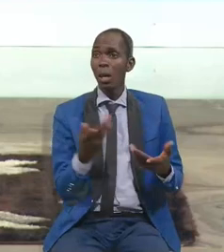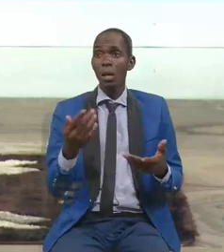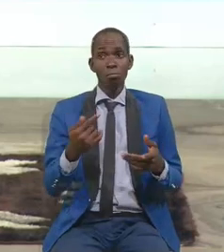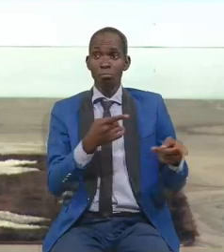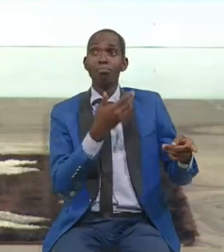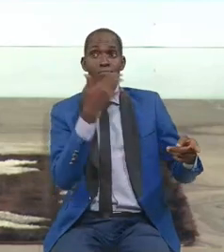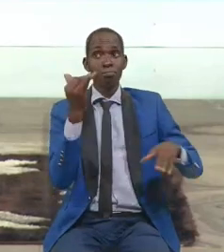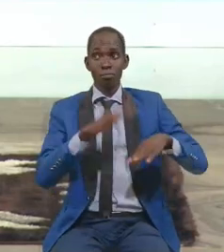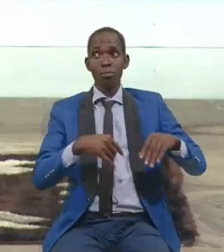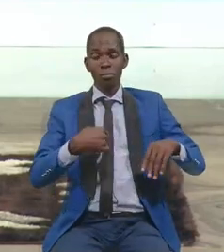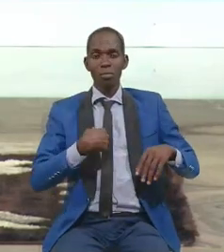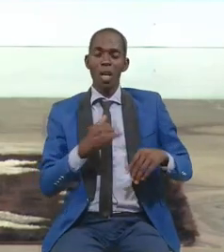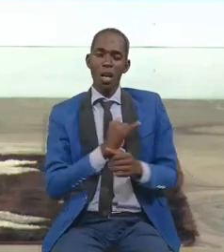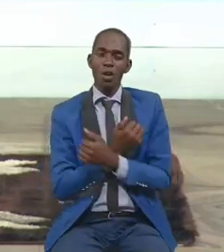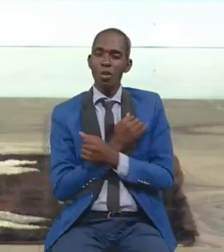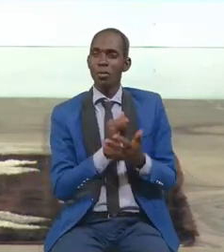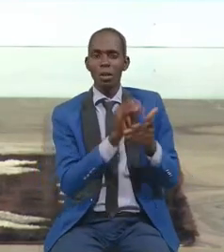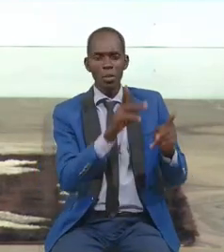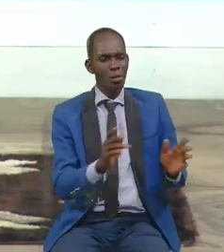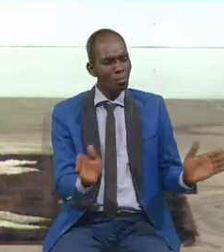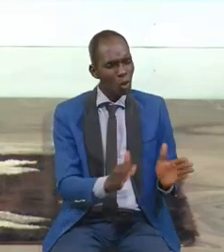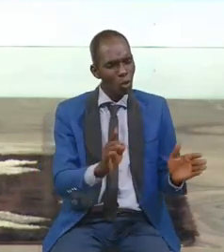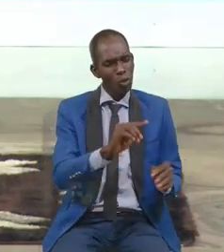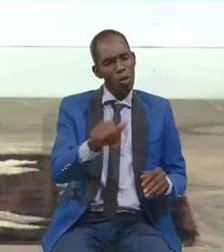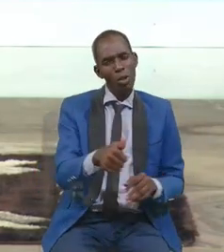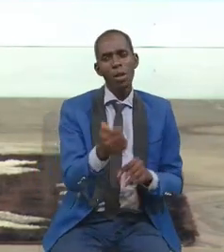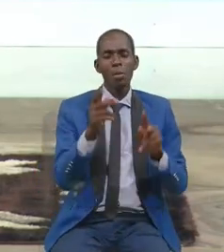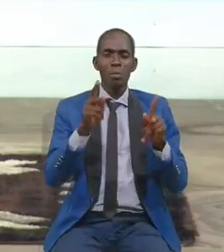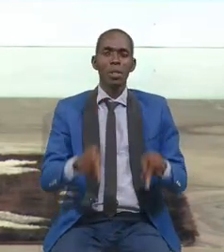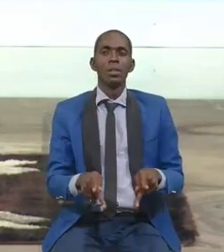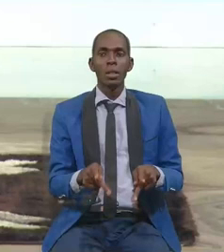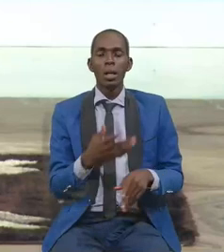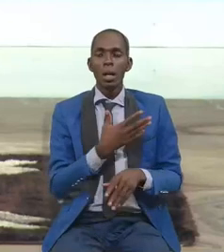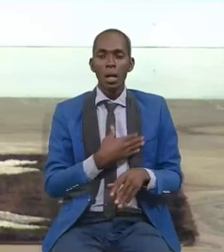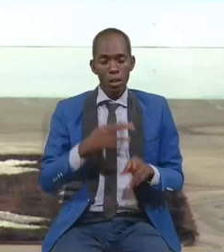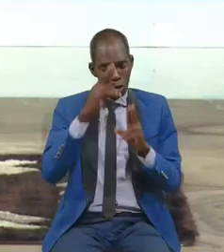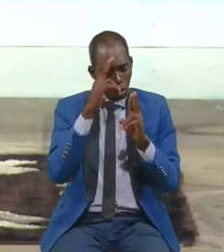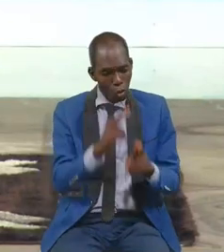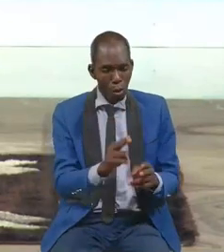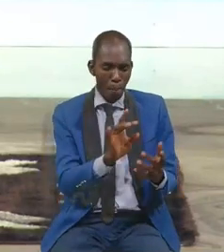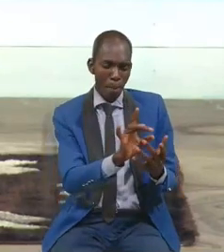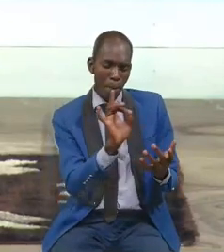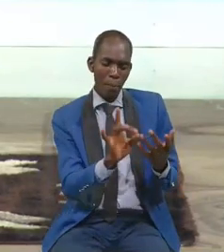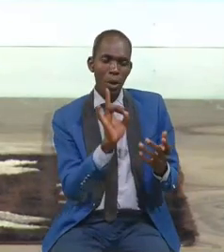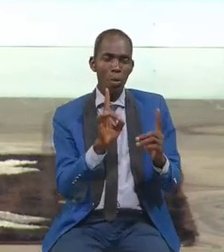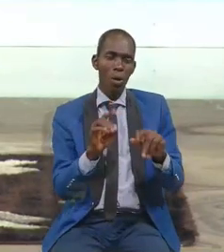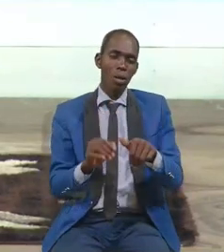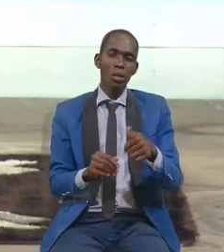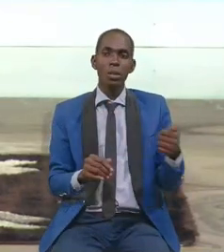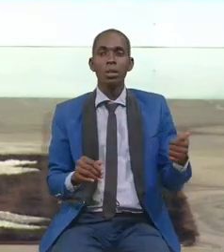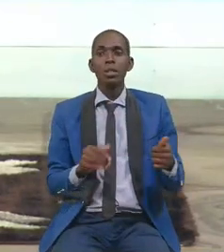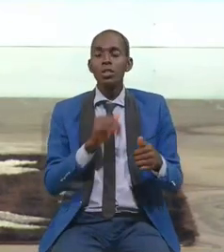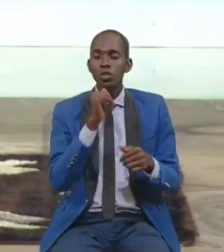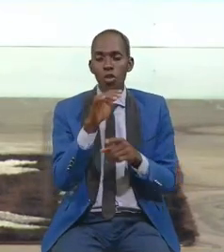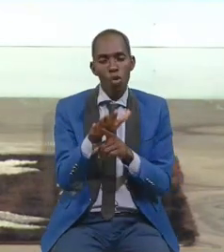l'autre là, tu encourages l'autre personne là. Et c'est dit que par honneur, usez de prévenance